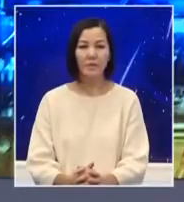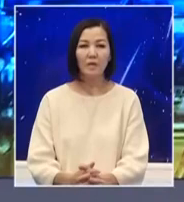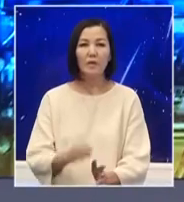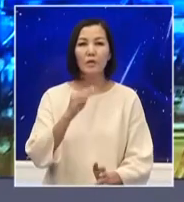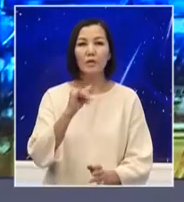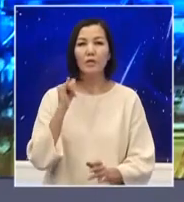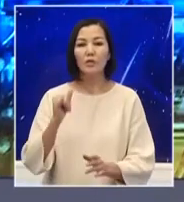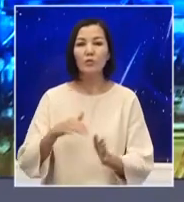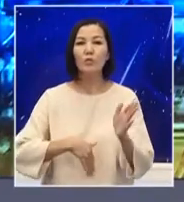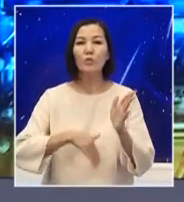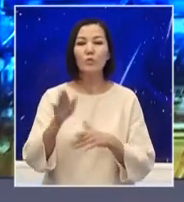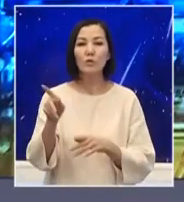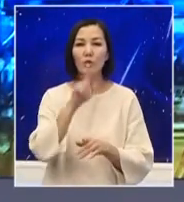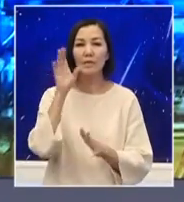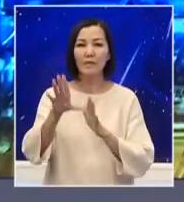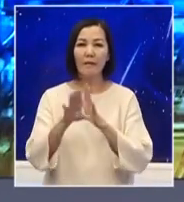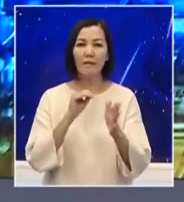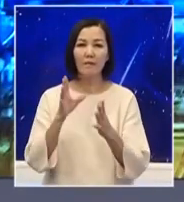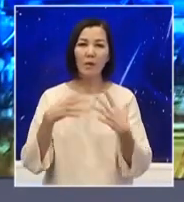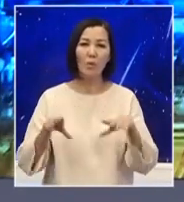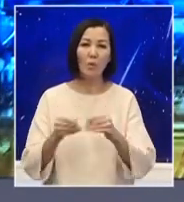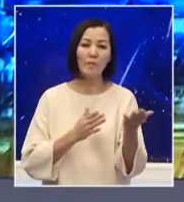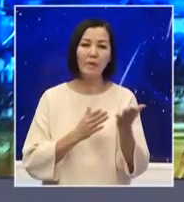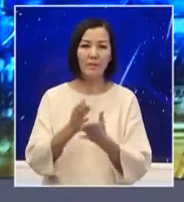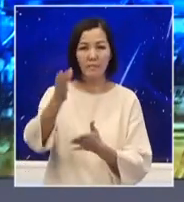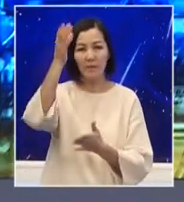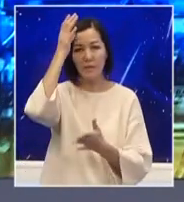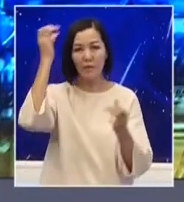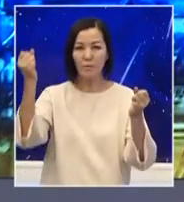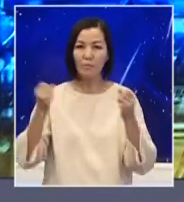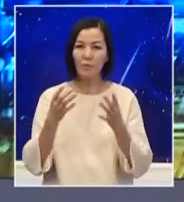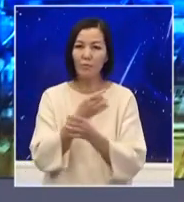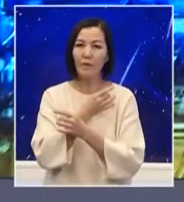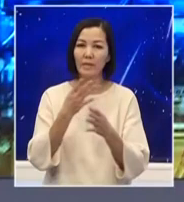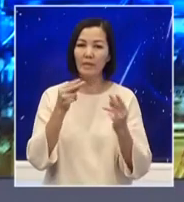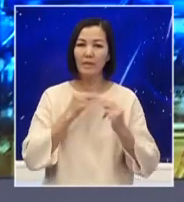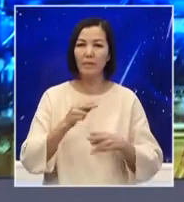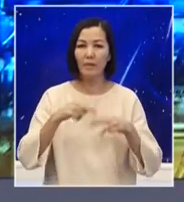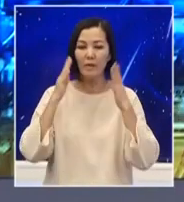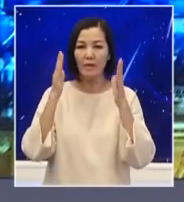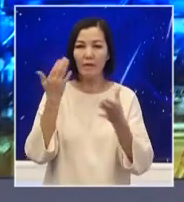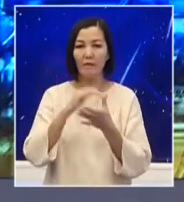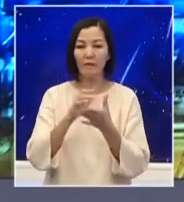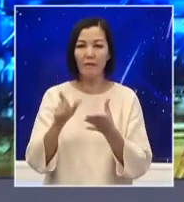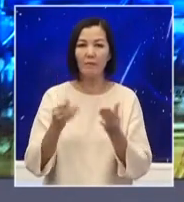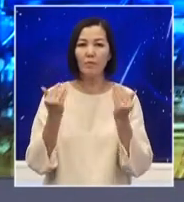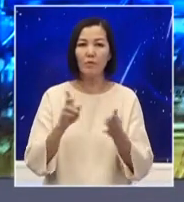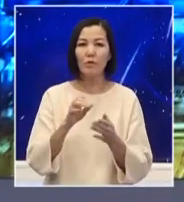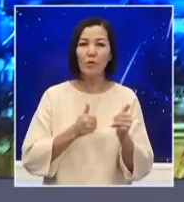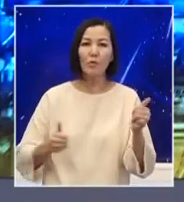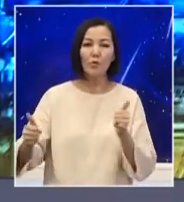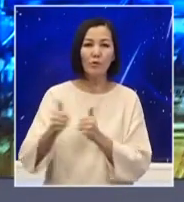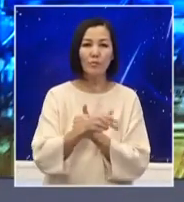Жетісудың үздік жастар анықталды. Қоғамдық қызмет, білім, ғылым, спорт, мәдениетте еңбегімен елге танылғандарға бүгін